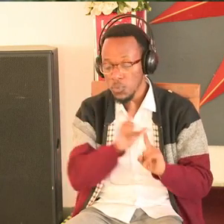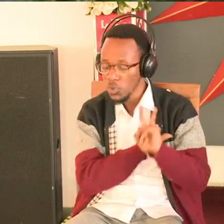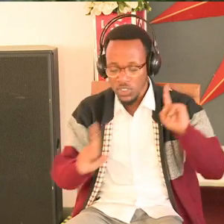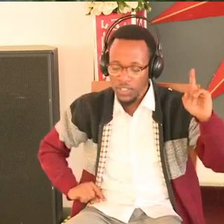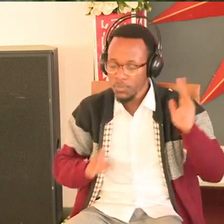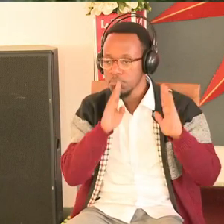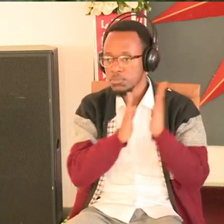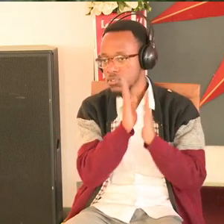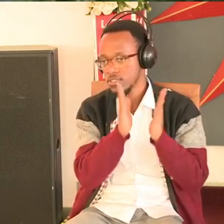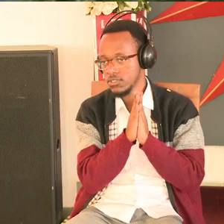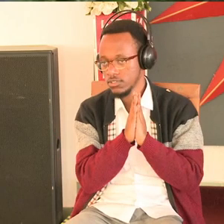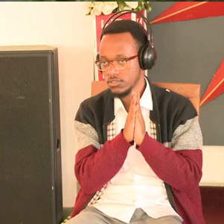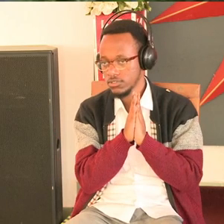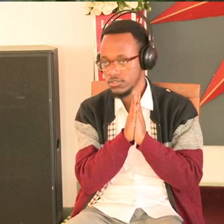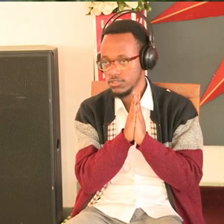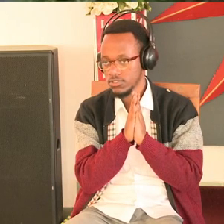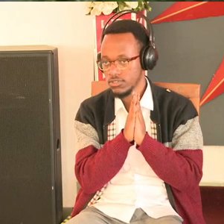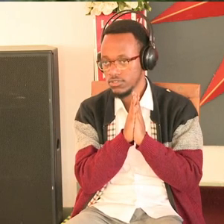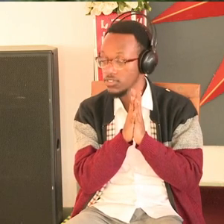ashimwe.